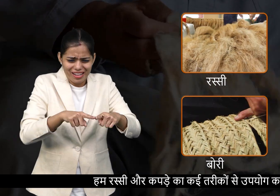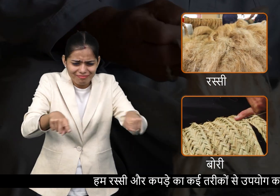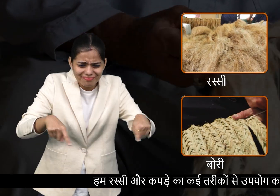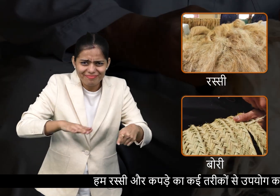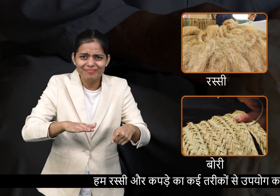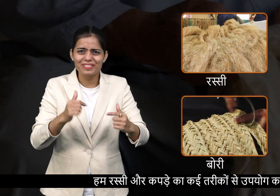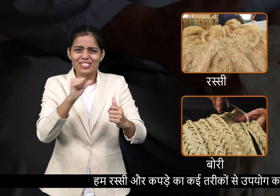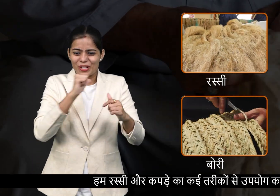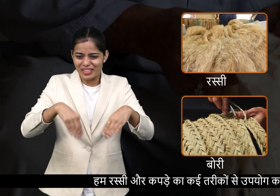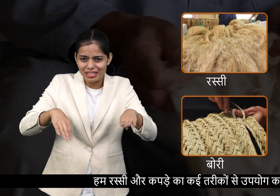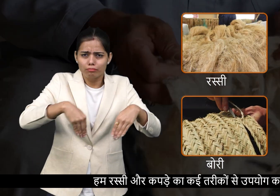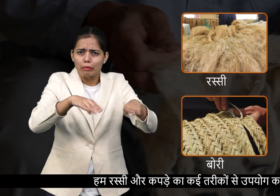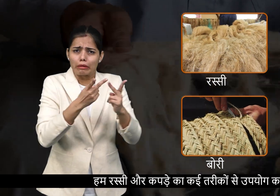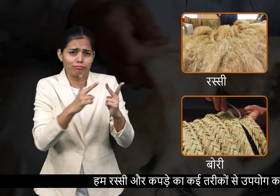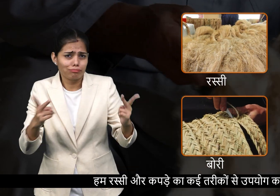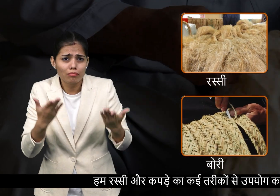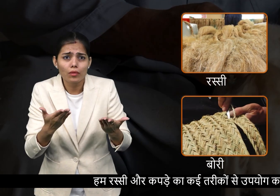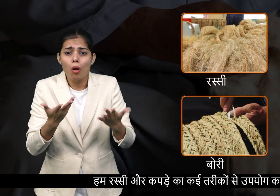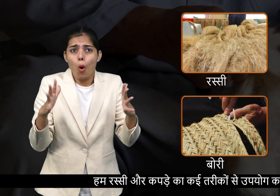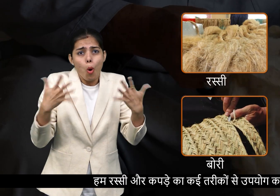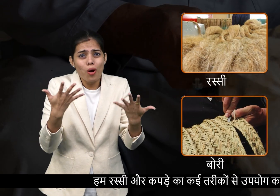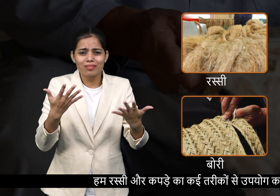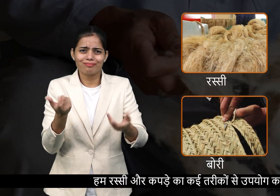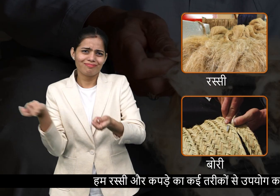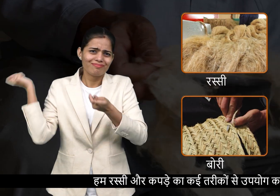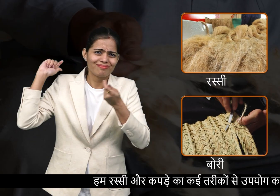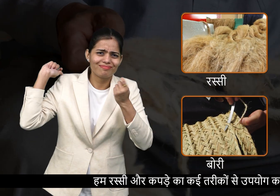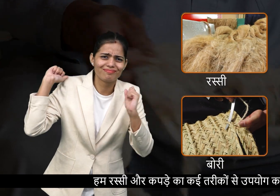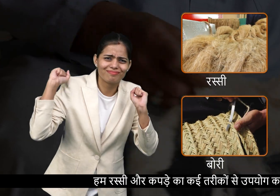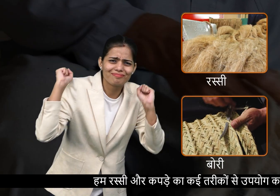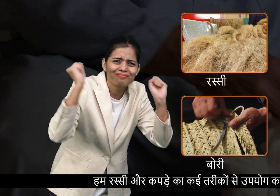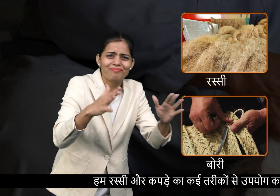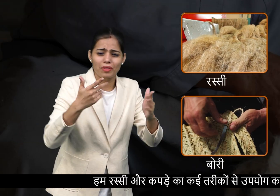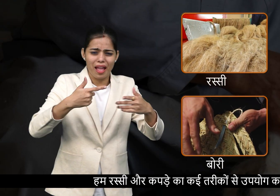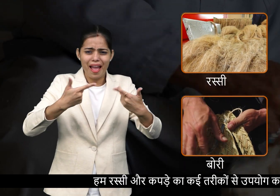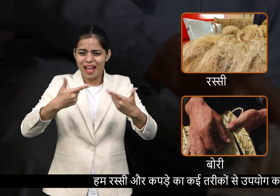हम रस्सी और कपड़े का कई तरीकों से उपयोग करते हैं।